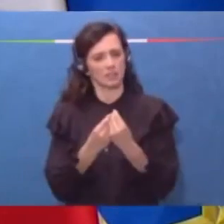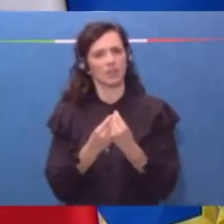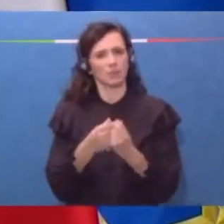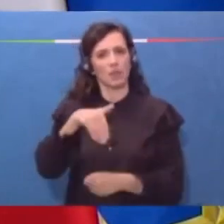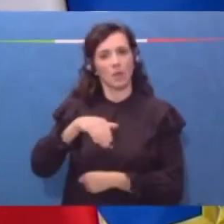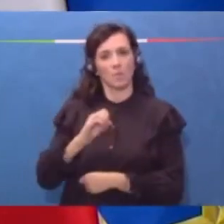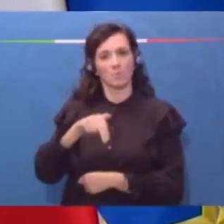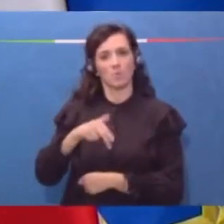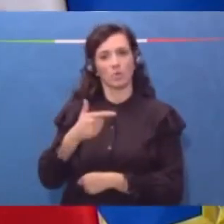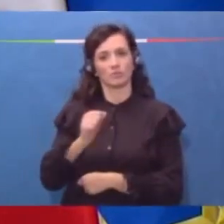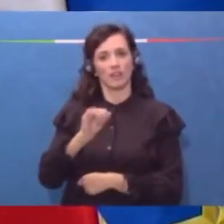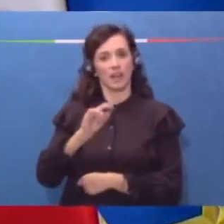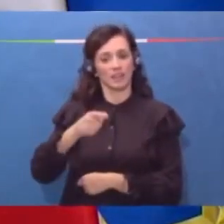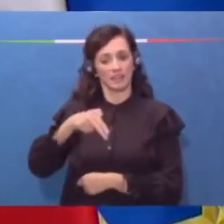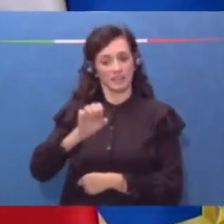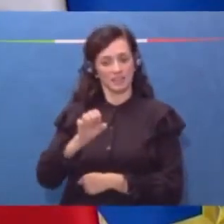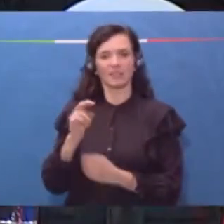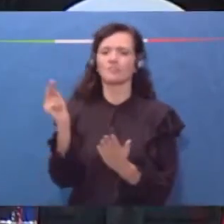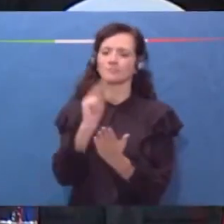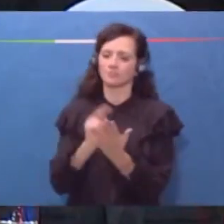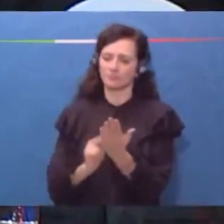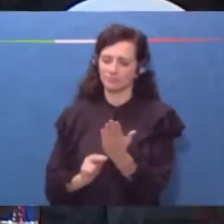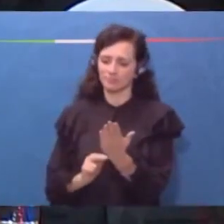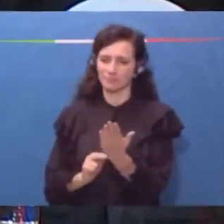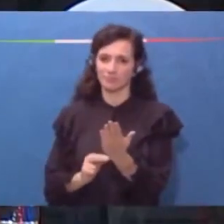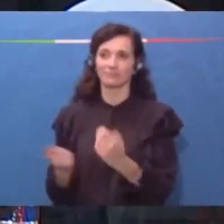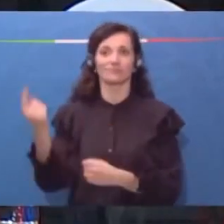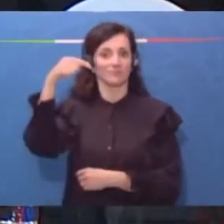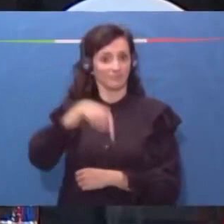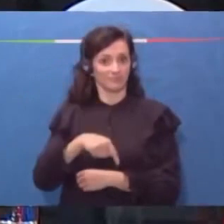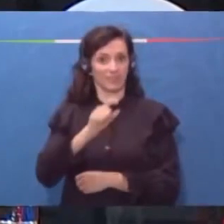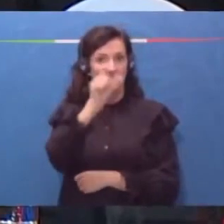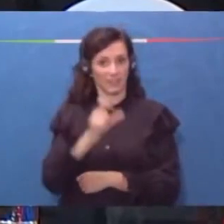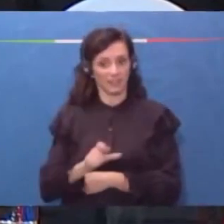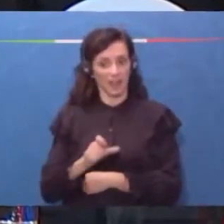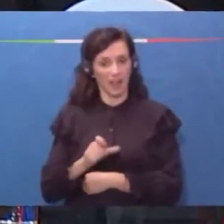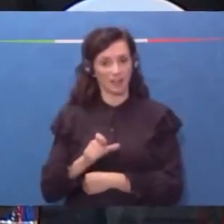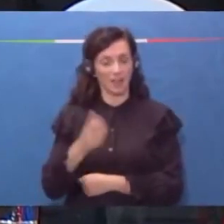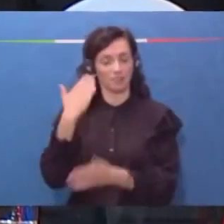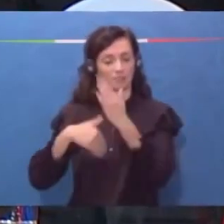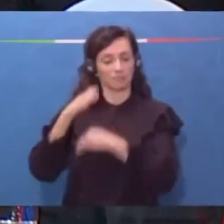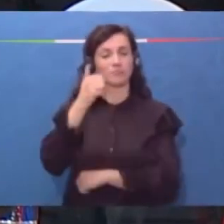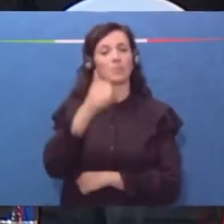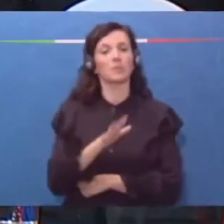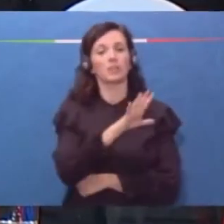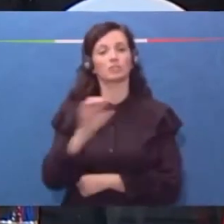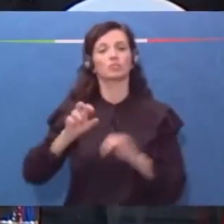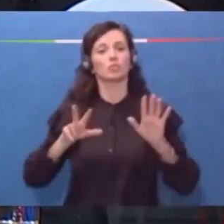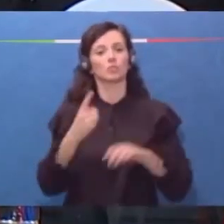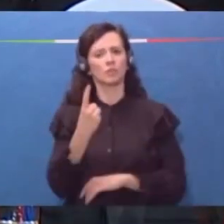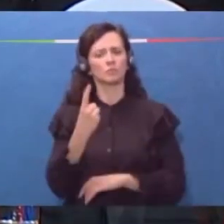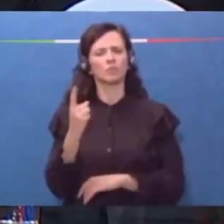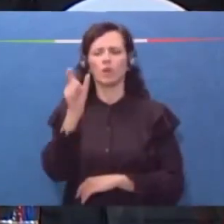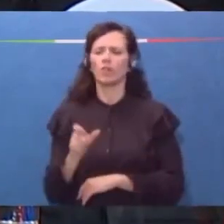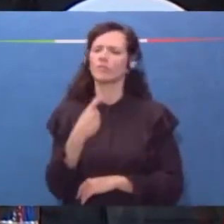Montaigne, dopo aver scritto i saggi, è venuto nel vostro paese nel 1581 e